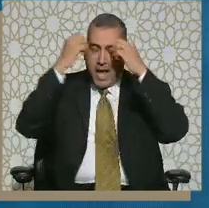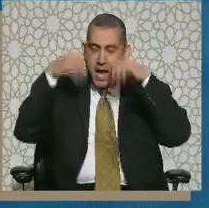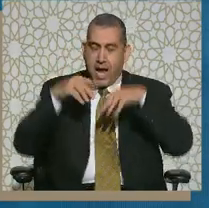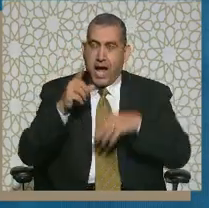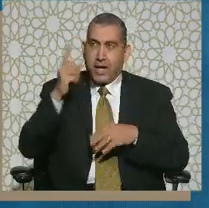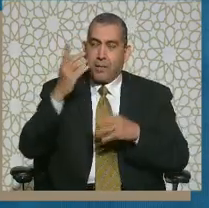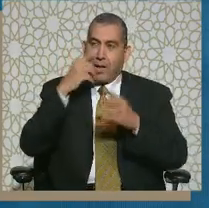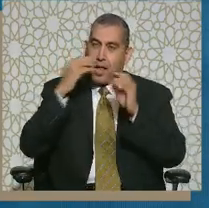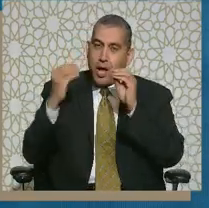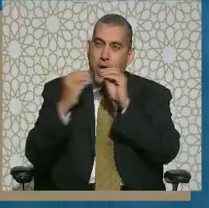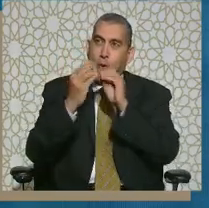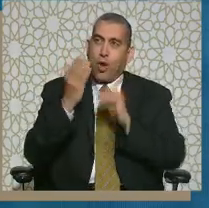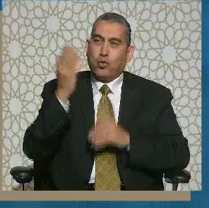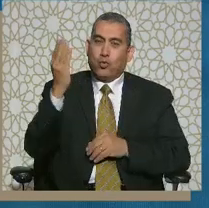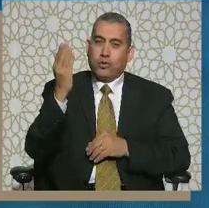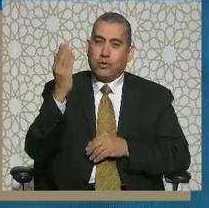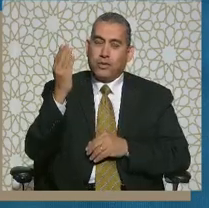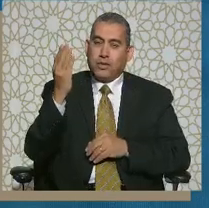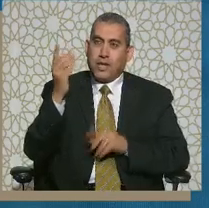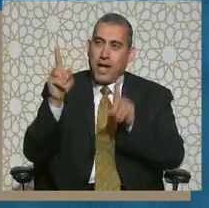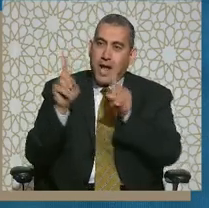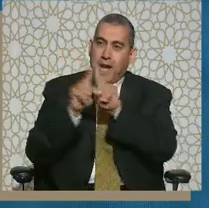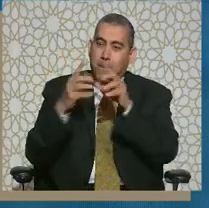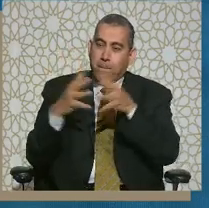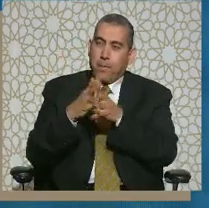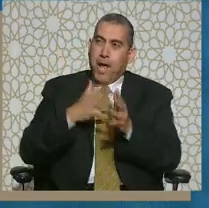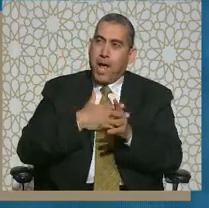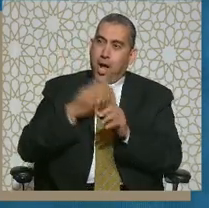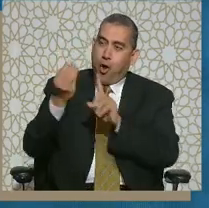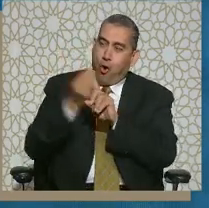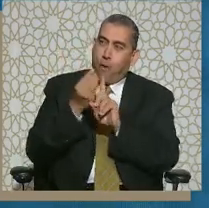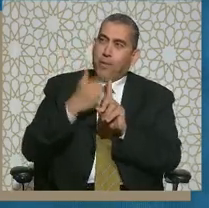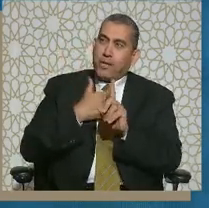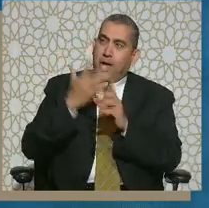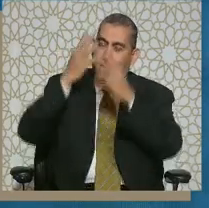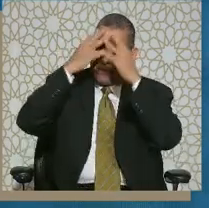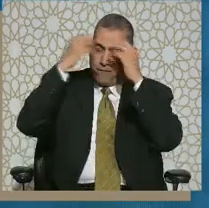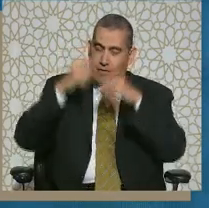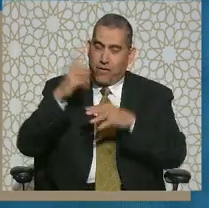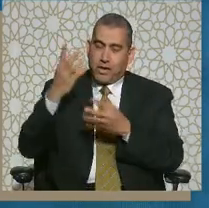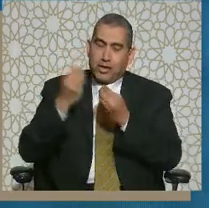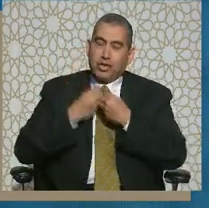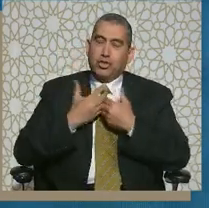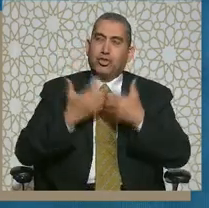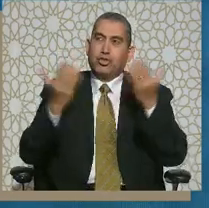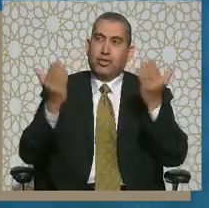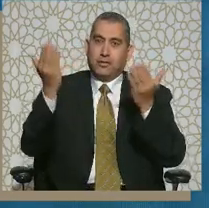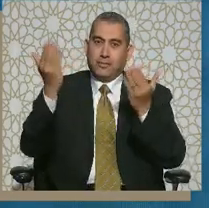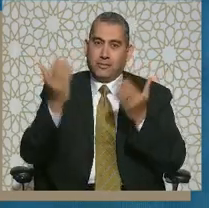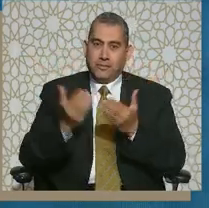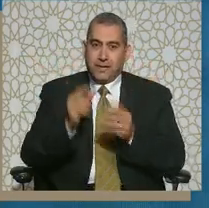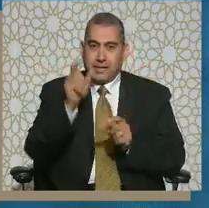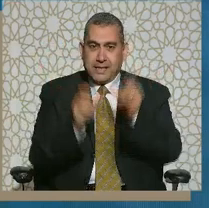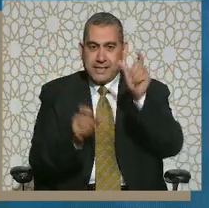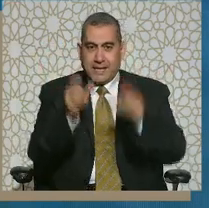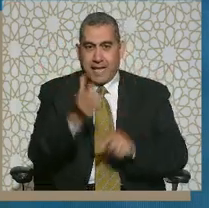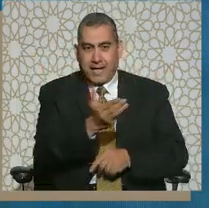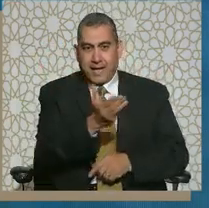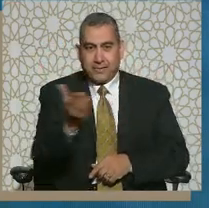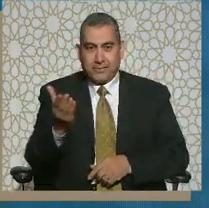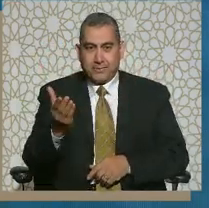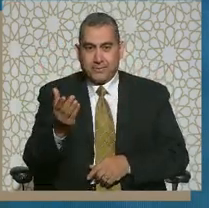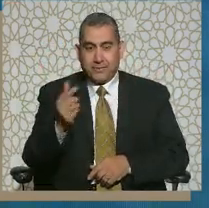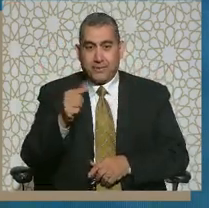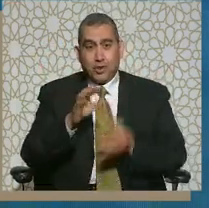يا ودود انسني بمحبتك يا صاحب الفضل والجود يا ساده